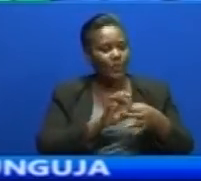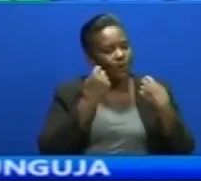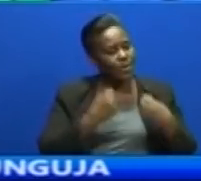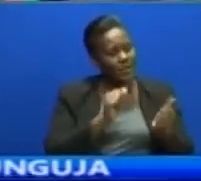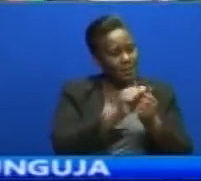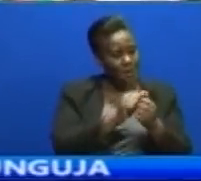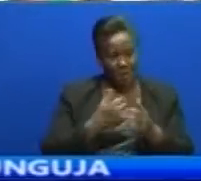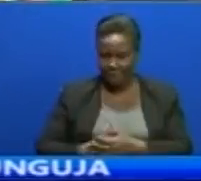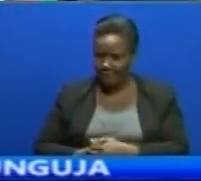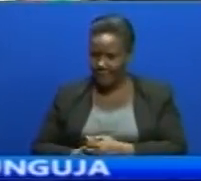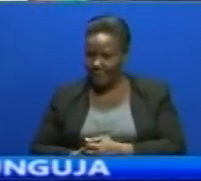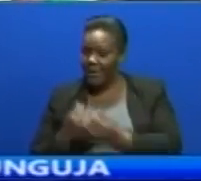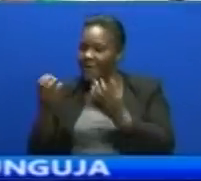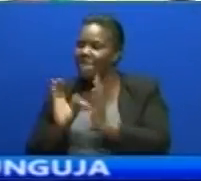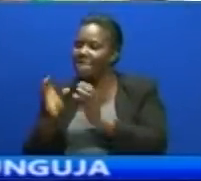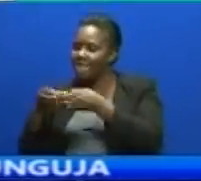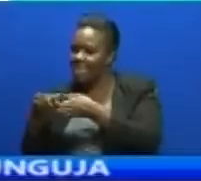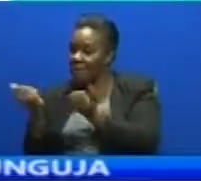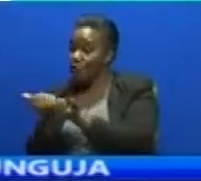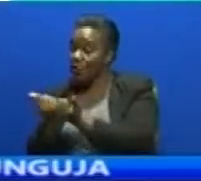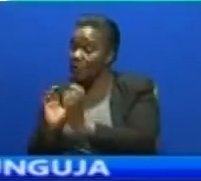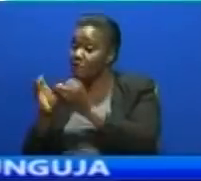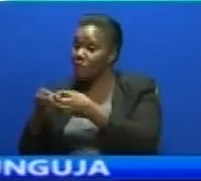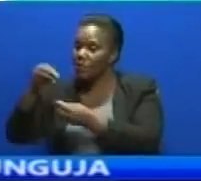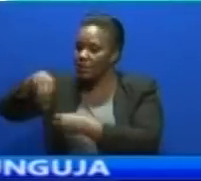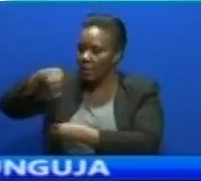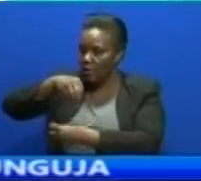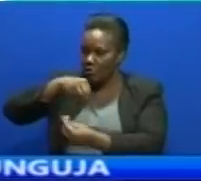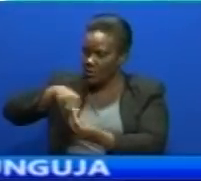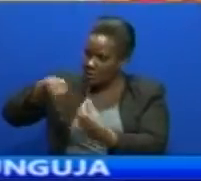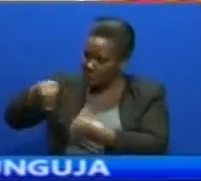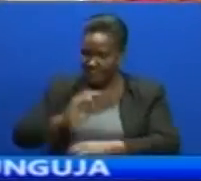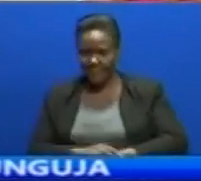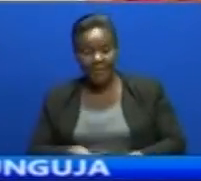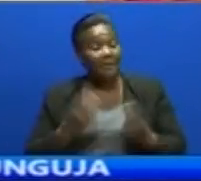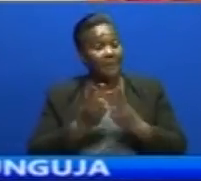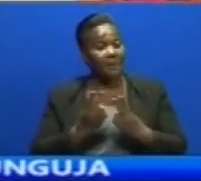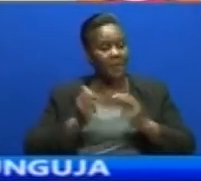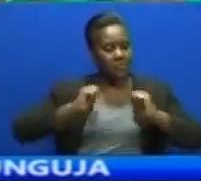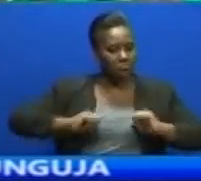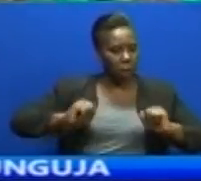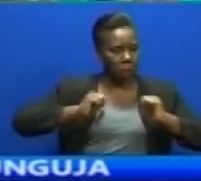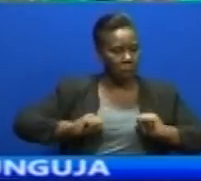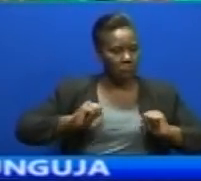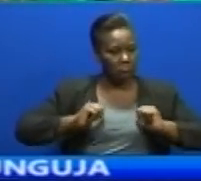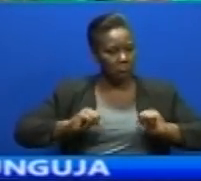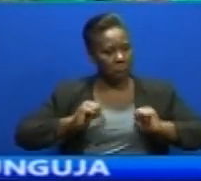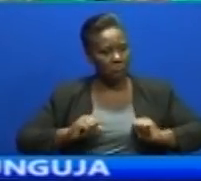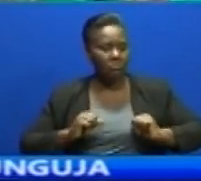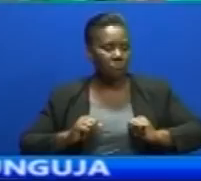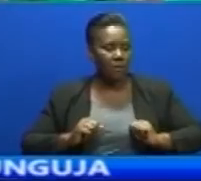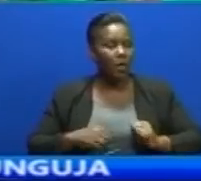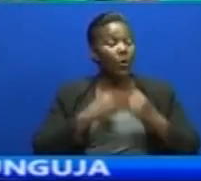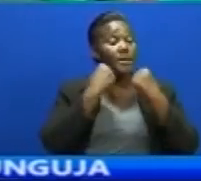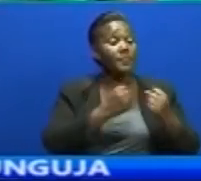tukopeleane. Pamoja na hayo, Dr. Bashiru amepata fursa ya kuwatembelea na kuzungumza na wajasiriamali wa bidhaa